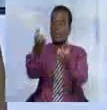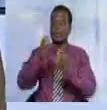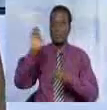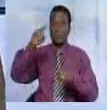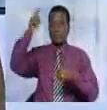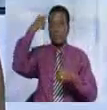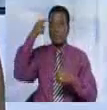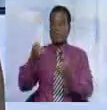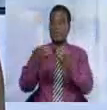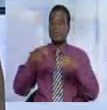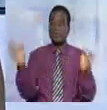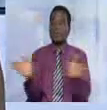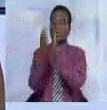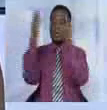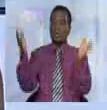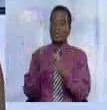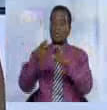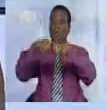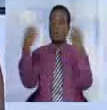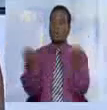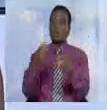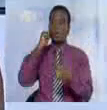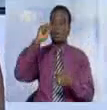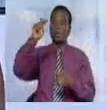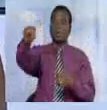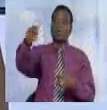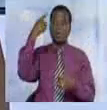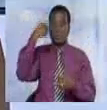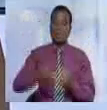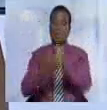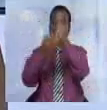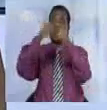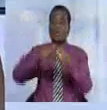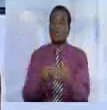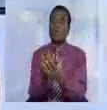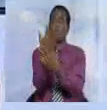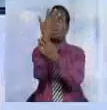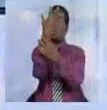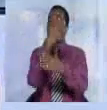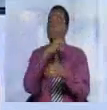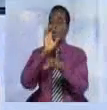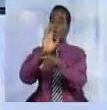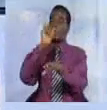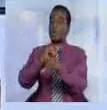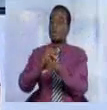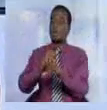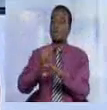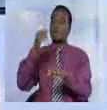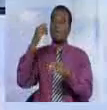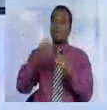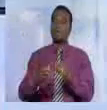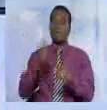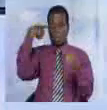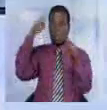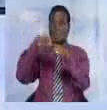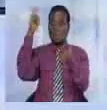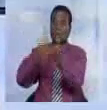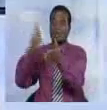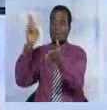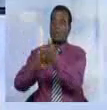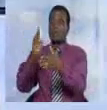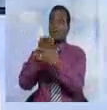gouvernement vise à encourager l'entrepreneuriat féminin afin de contribuer à l'émergence de la Côte d'Ivoire. Une convention a été signée